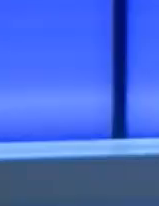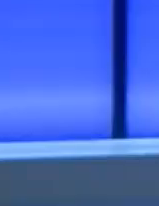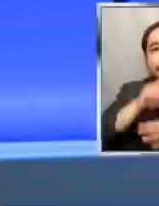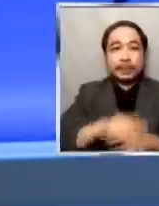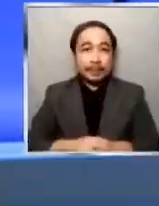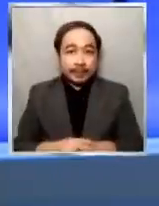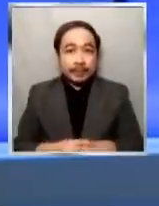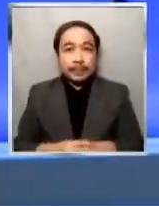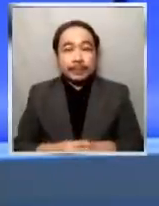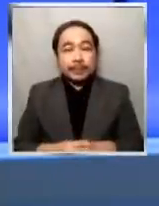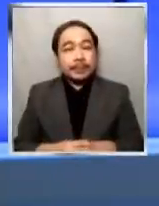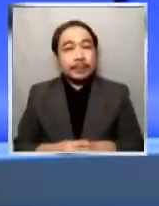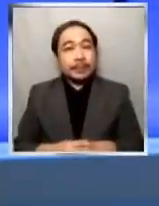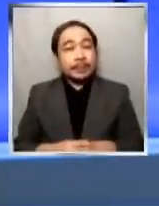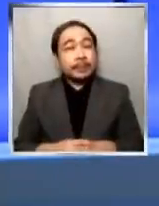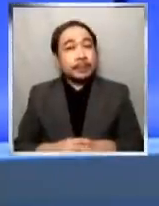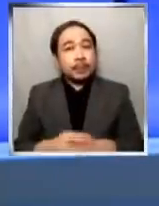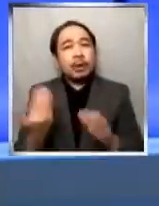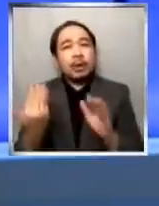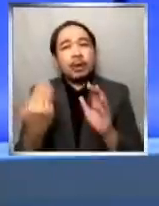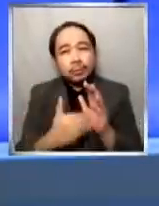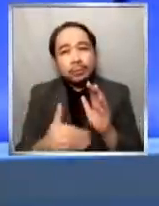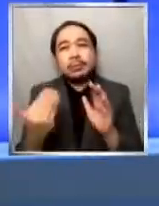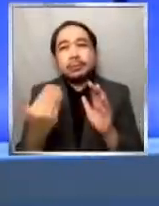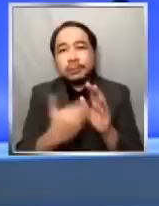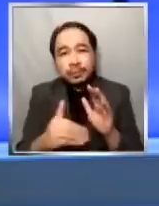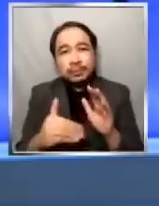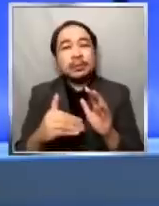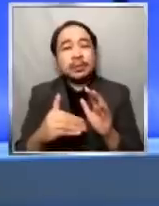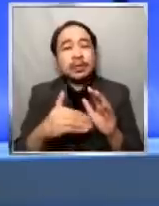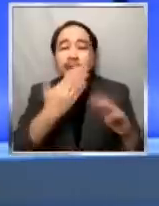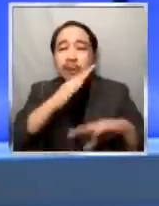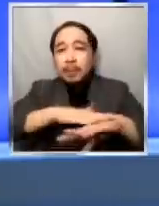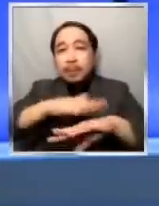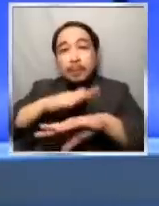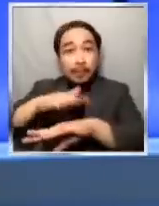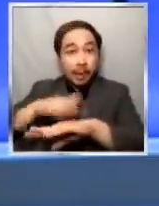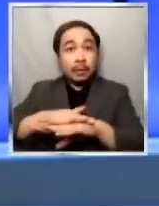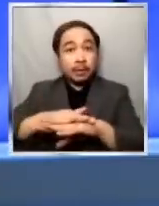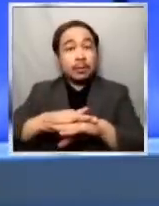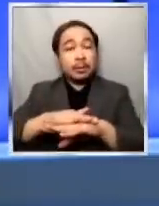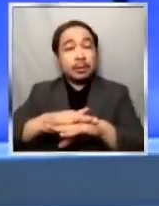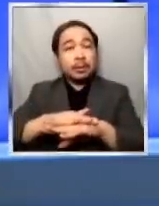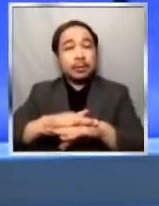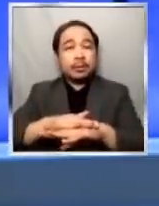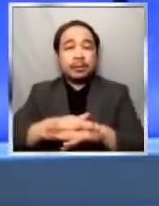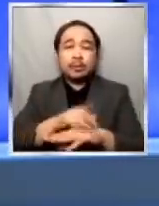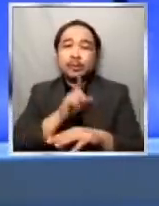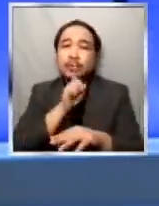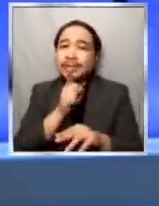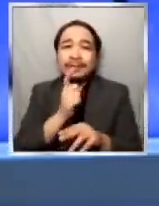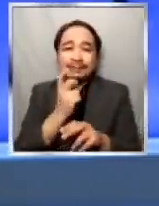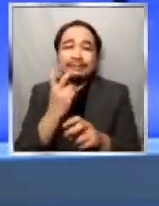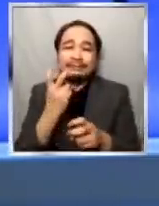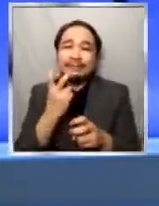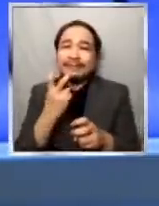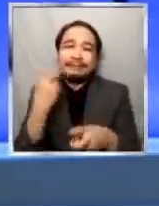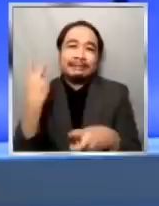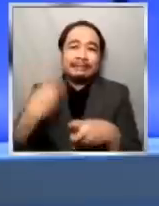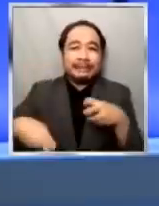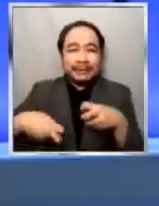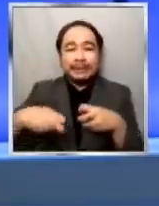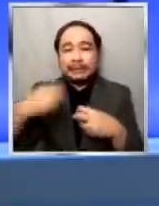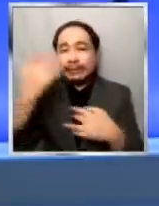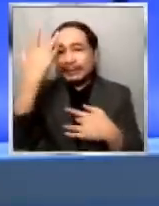Mga kapuso, paulit-ulit po naming ipinapaalala na mahirap pong magkasakit sa mga panahon na